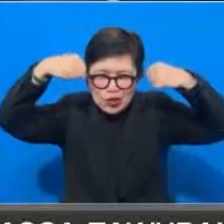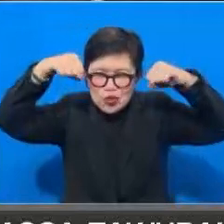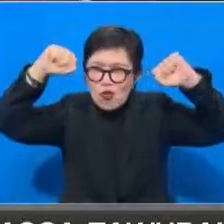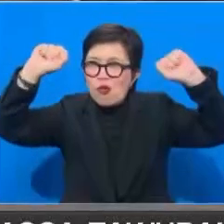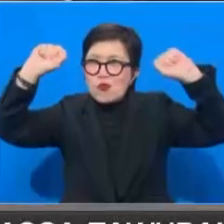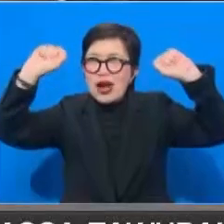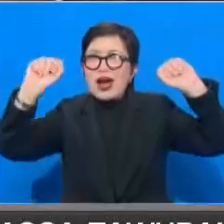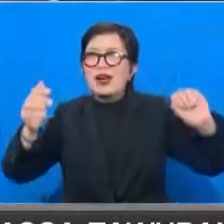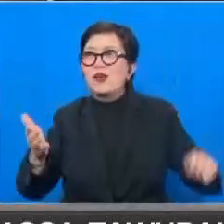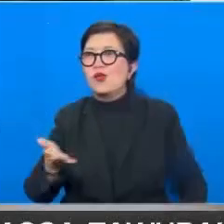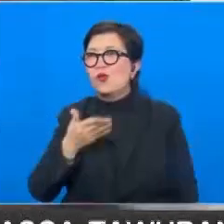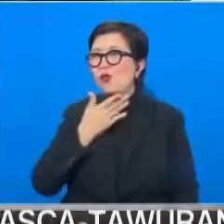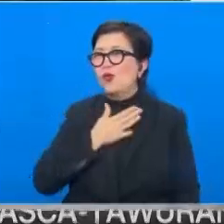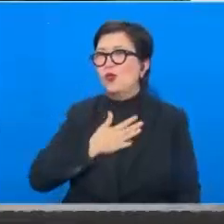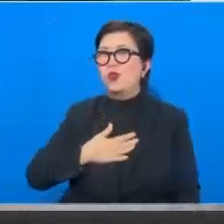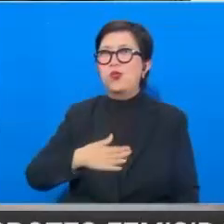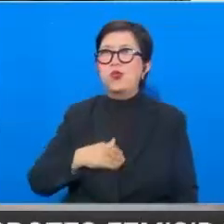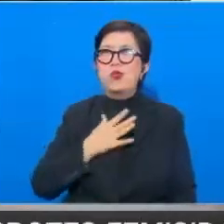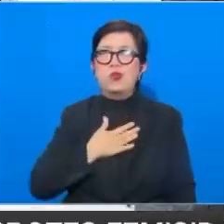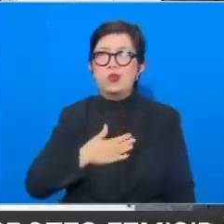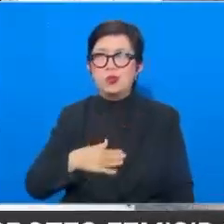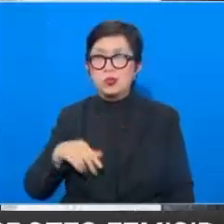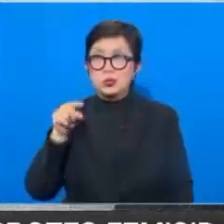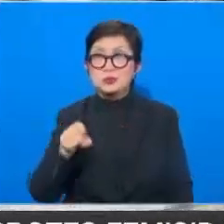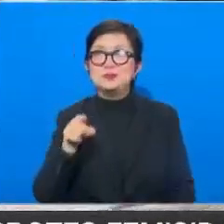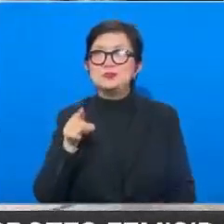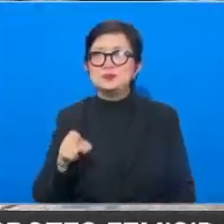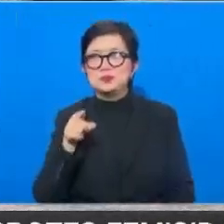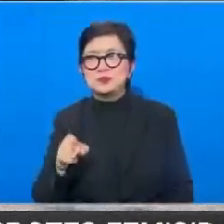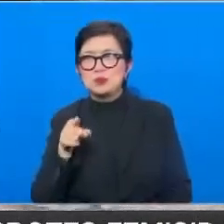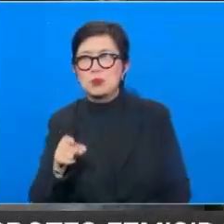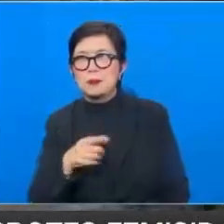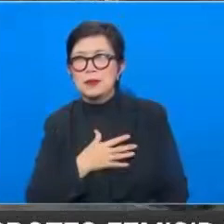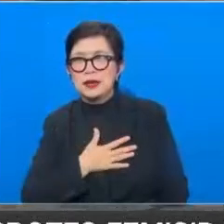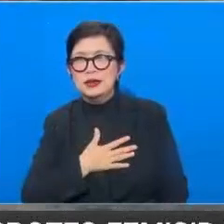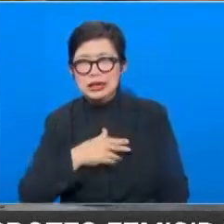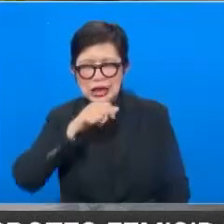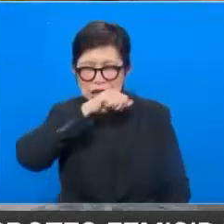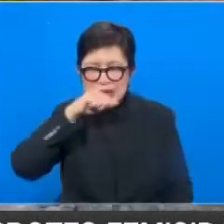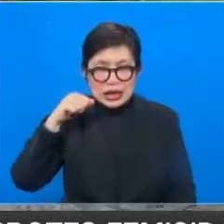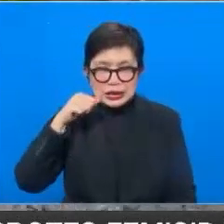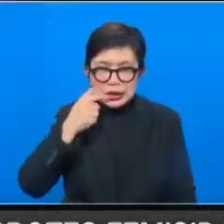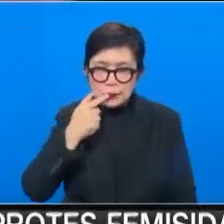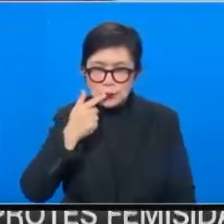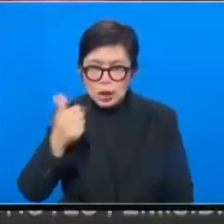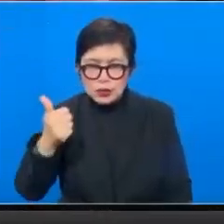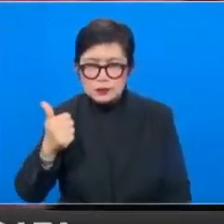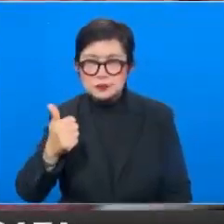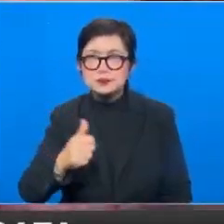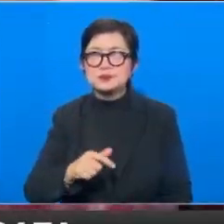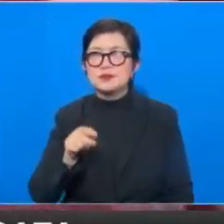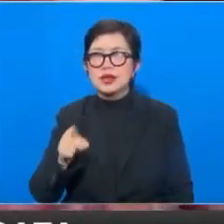Sukaregang menjadi sentra industri kulit terbesar di Kabupaten Garut. Nah, dagingnya juga nggak kalah istimewa. Ini